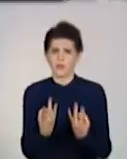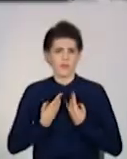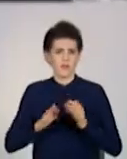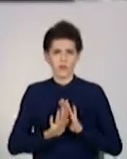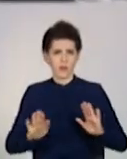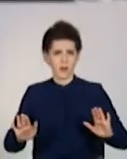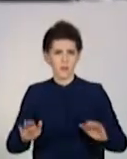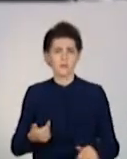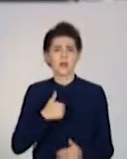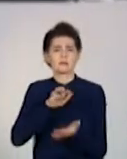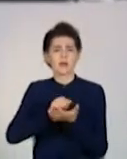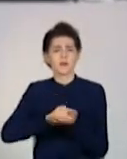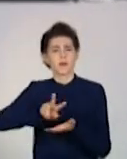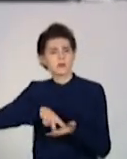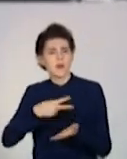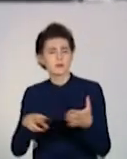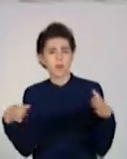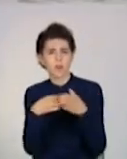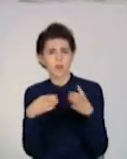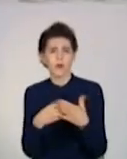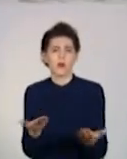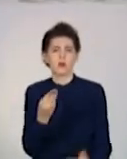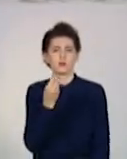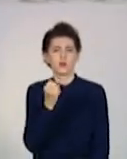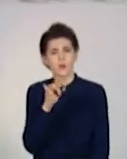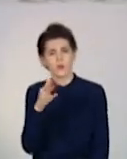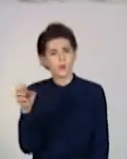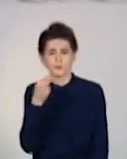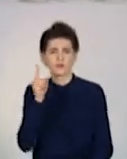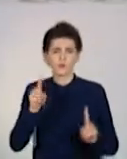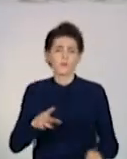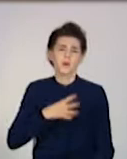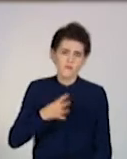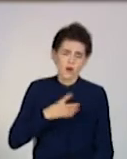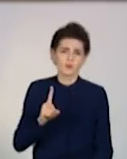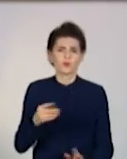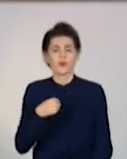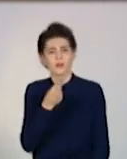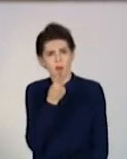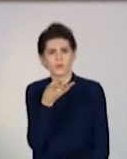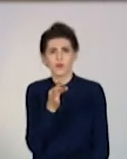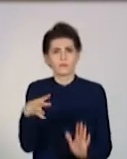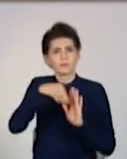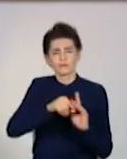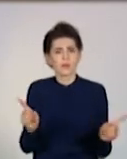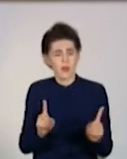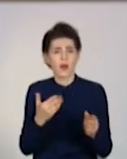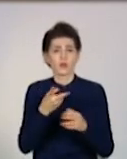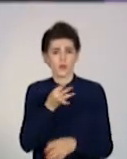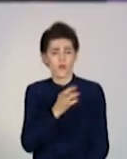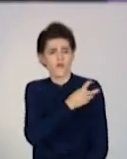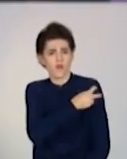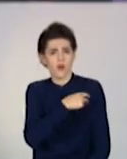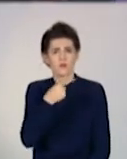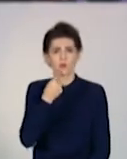Я займаюся танцювальною групою. Шаурму я не часто, неізвісно, що там іноді кладуть. Медики наголошують, обідати головне